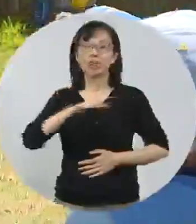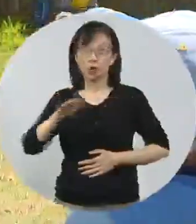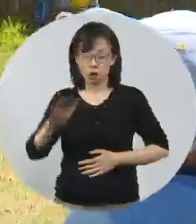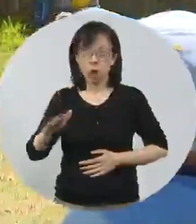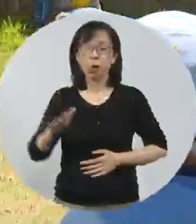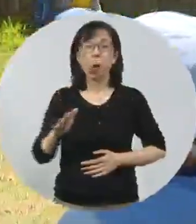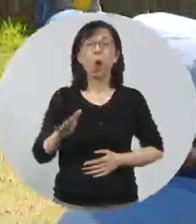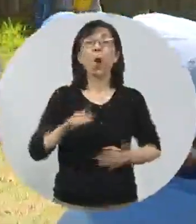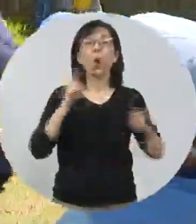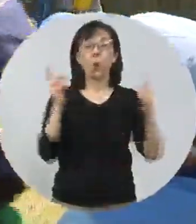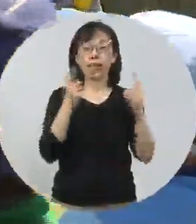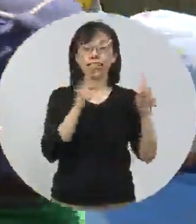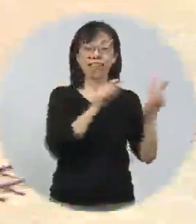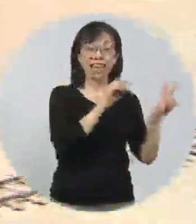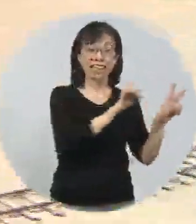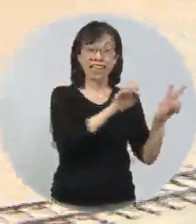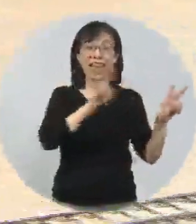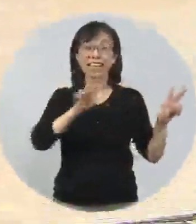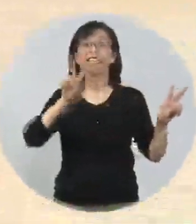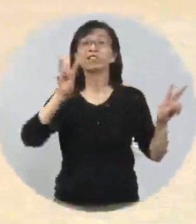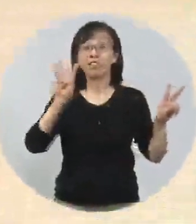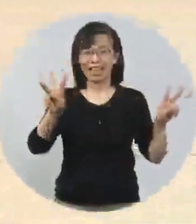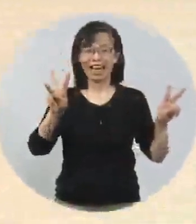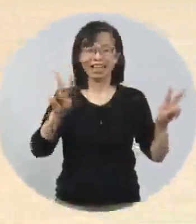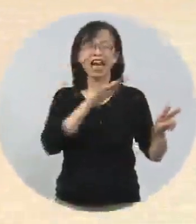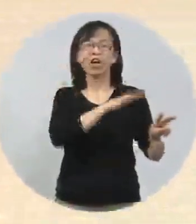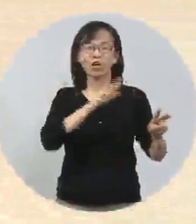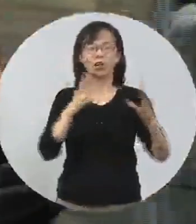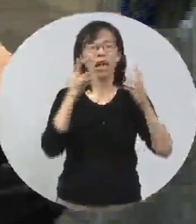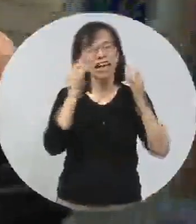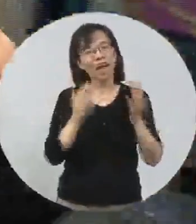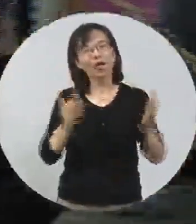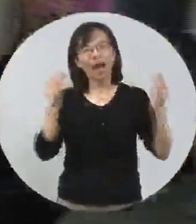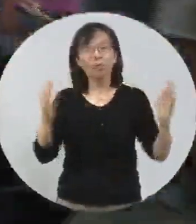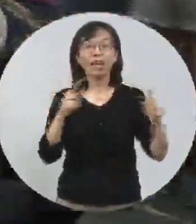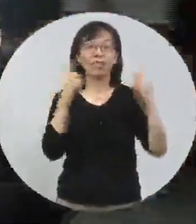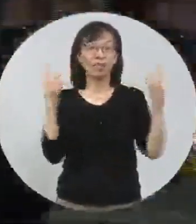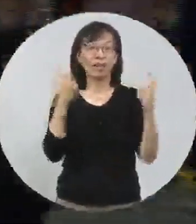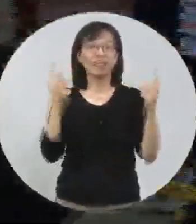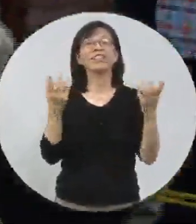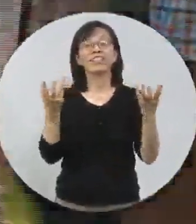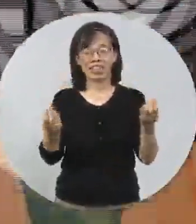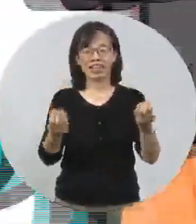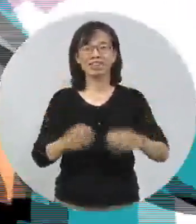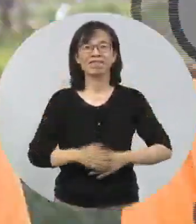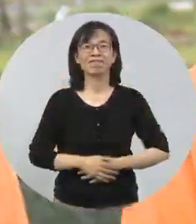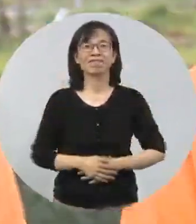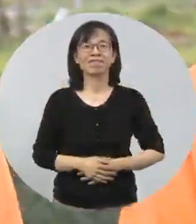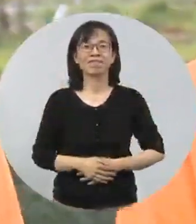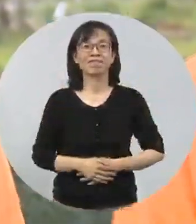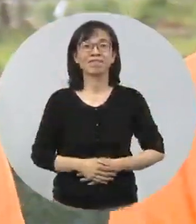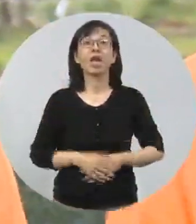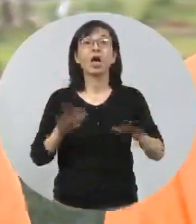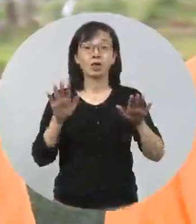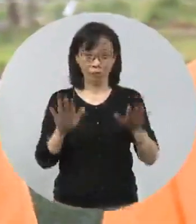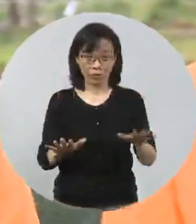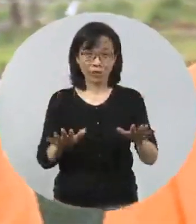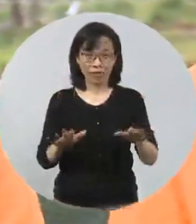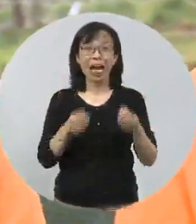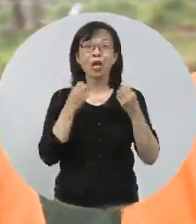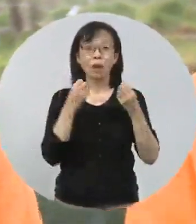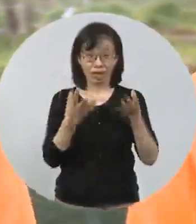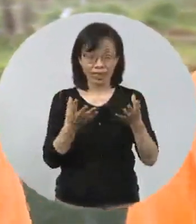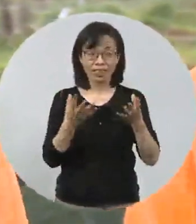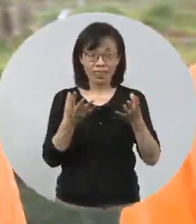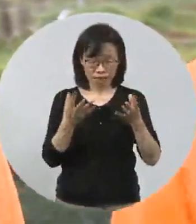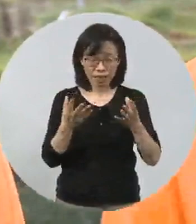2023、子どもたちの笑顔があふれるイベントとなりました。 今回は新玉ねぎ